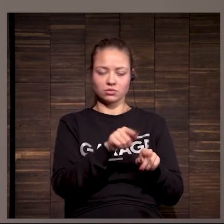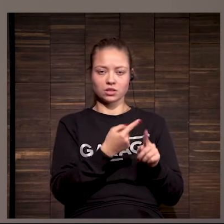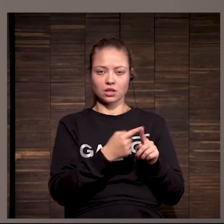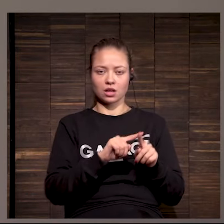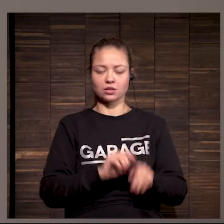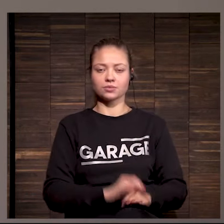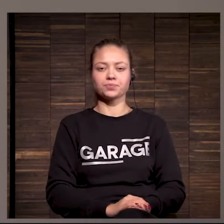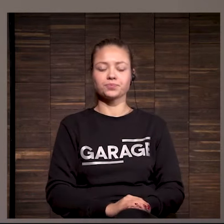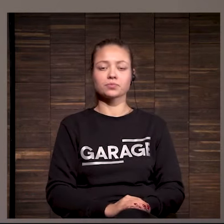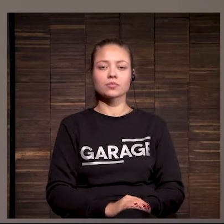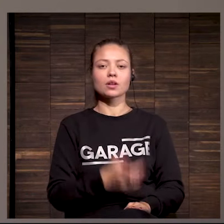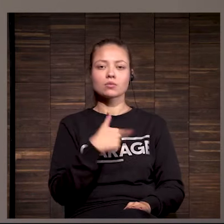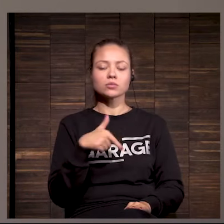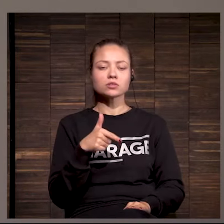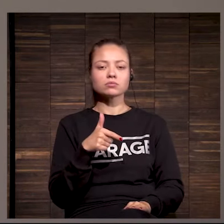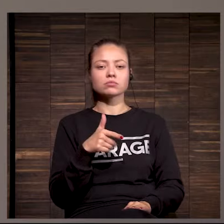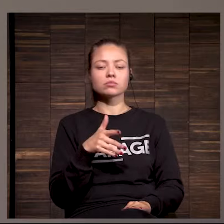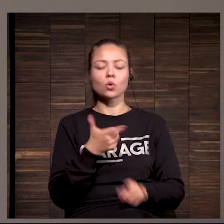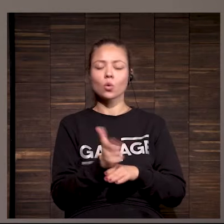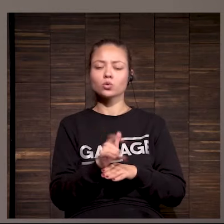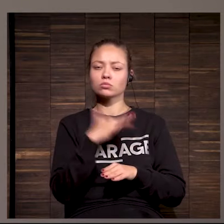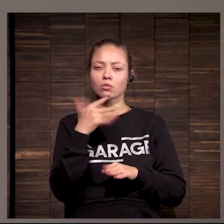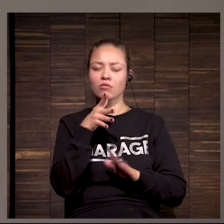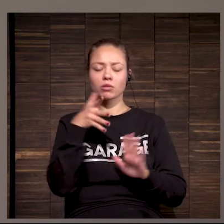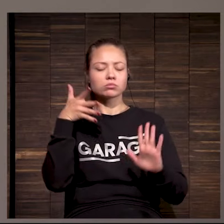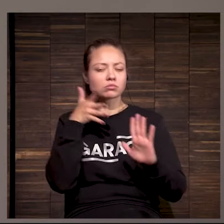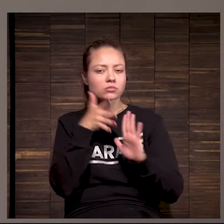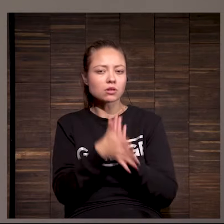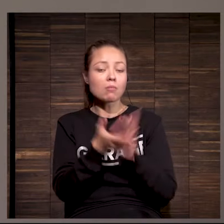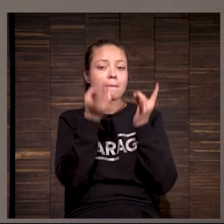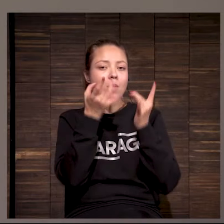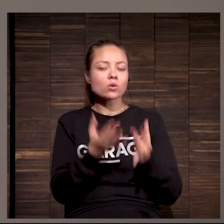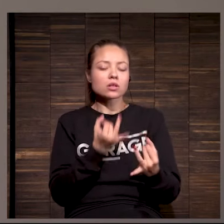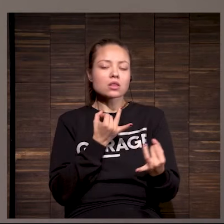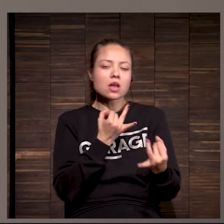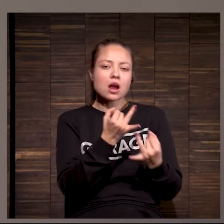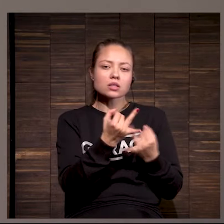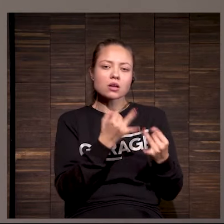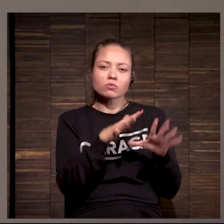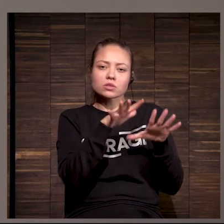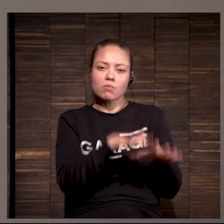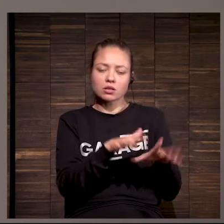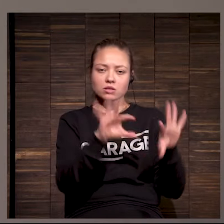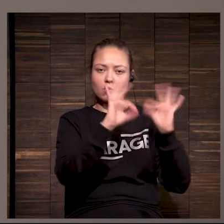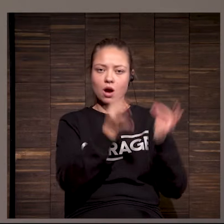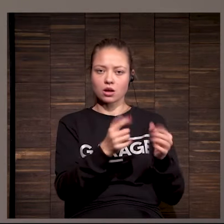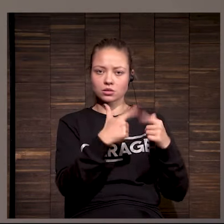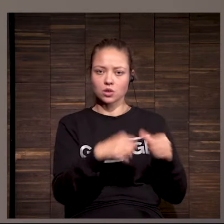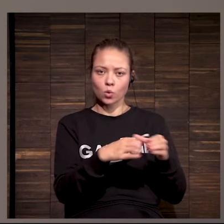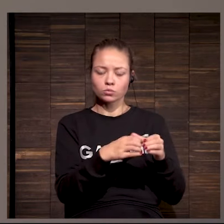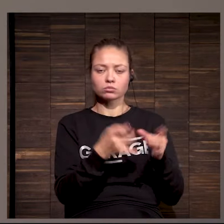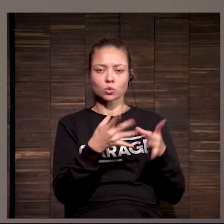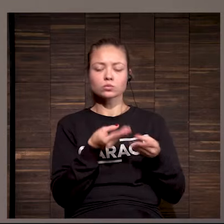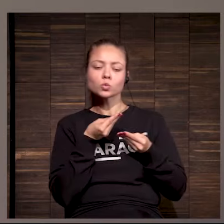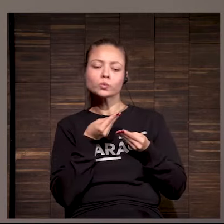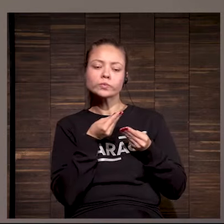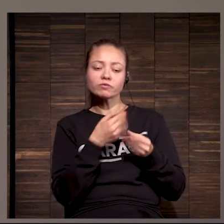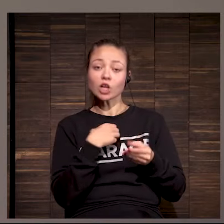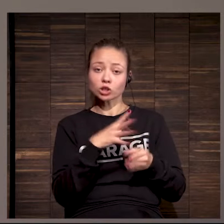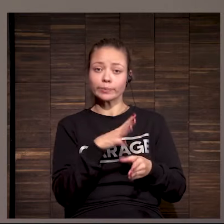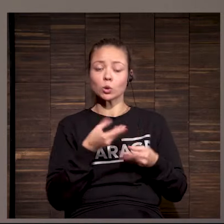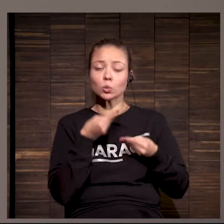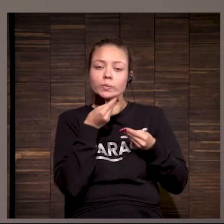мы потратили очень много времени просто на разговоры с местным арт сообществом убедить важно